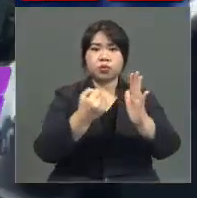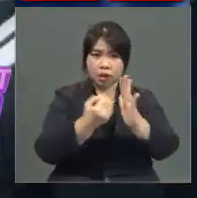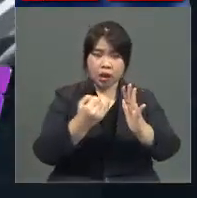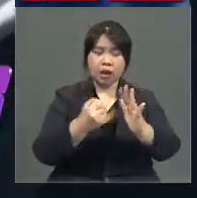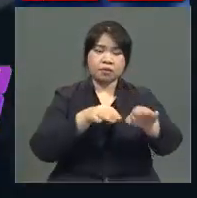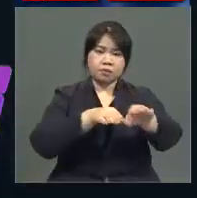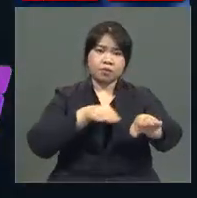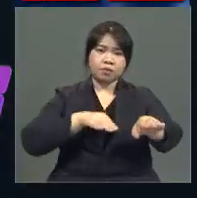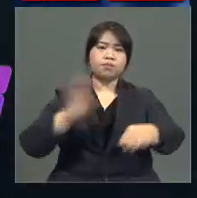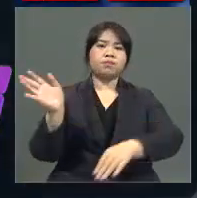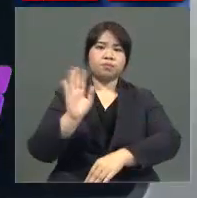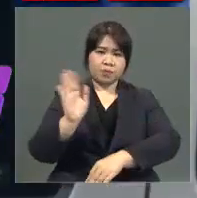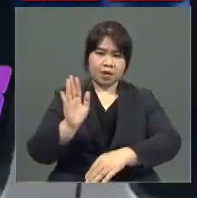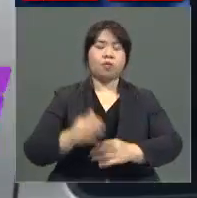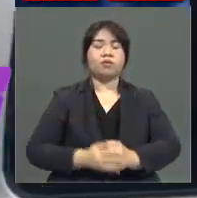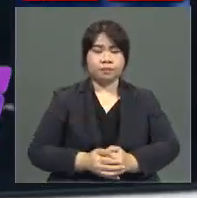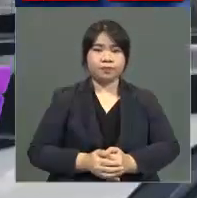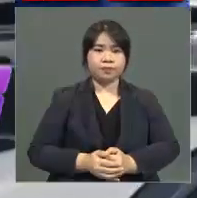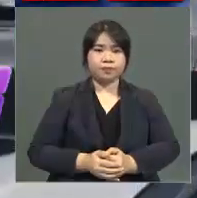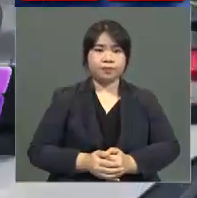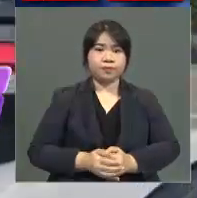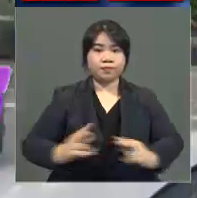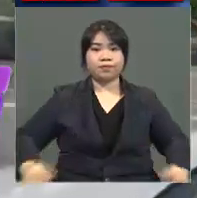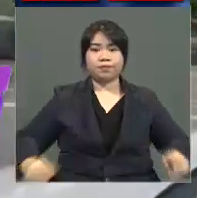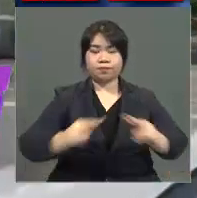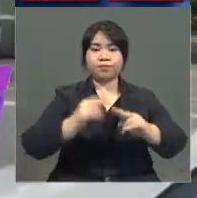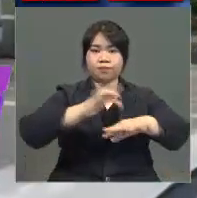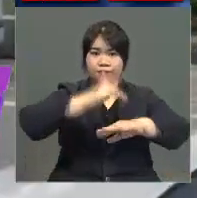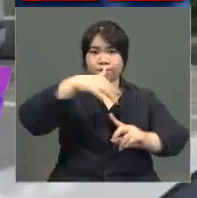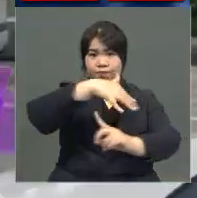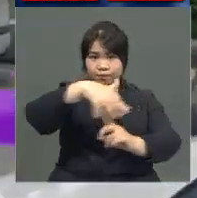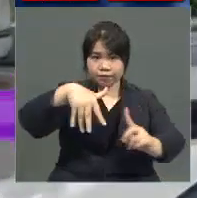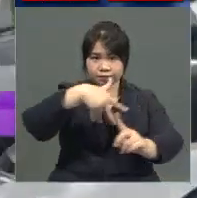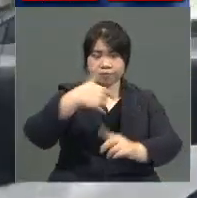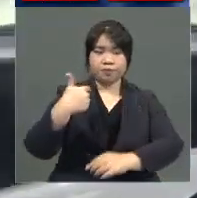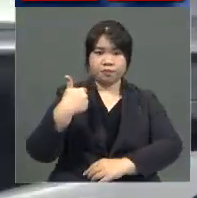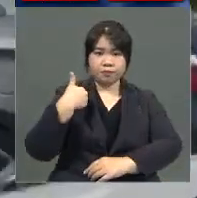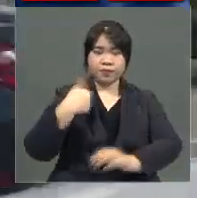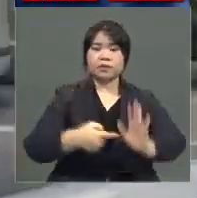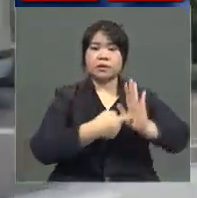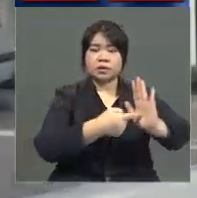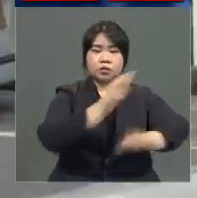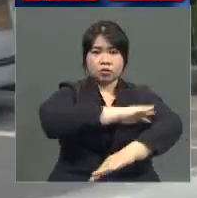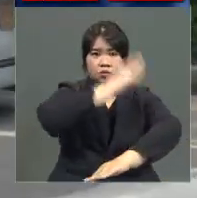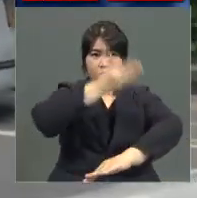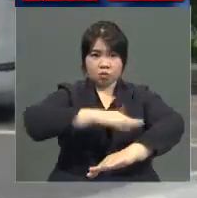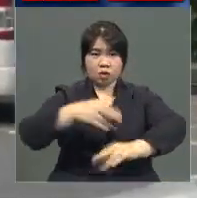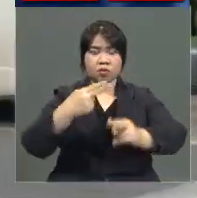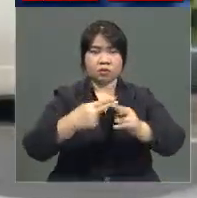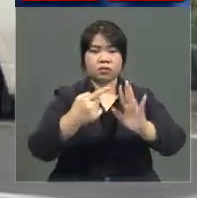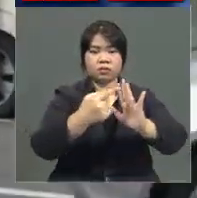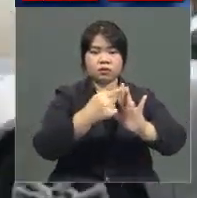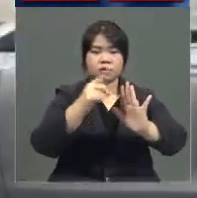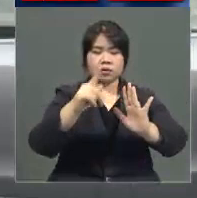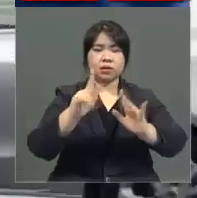ปัญหาการจราจรติดขัดหน้าด่านส่วนกระทรวงทรัพยากรธรรมชาติและสิ่งแวดล้อมเสนอพื้นที่อุทยานแห่งชาติเขาศกและ